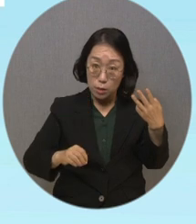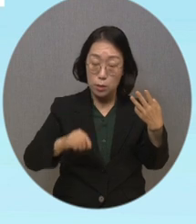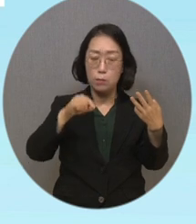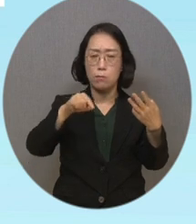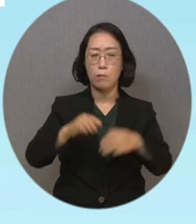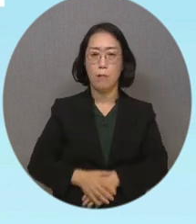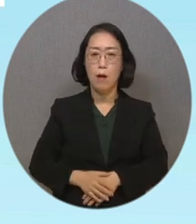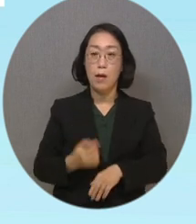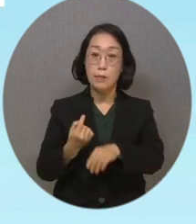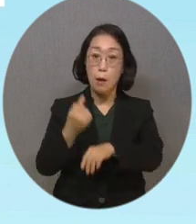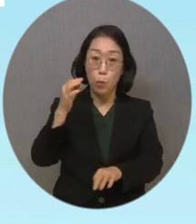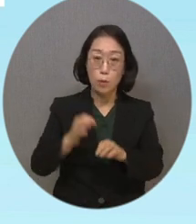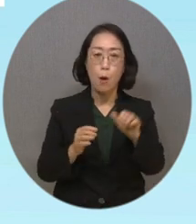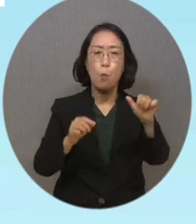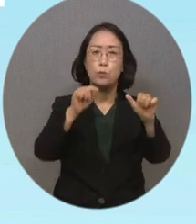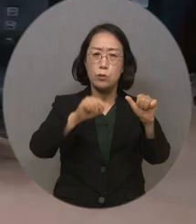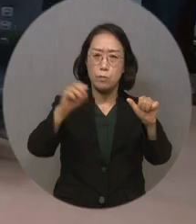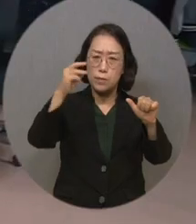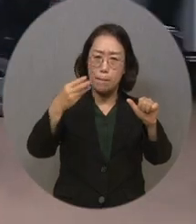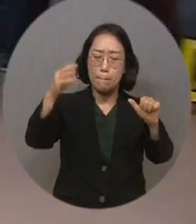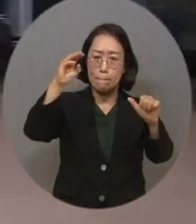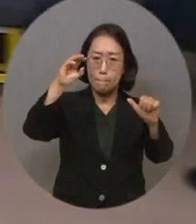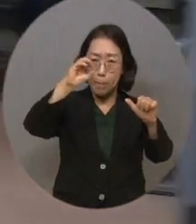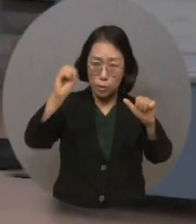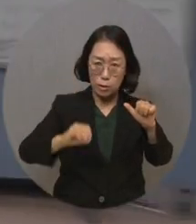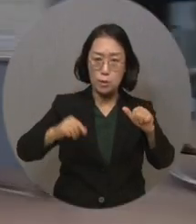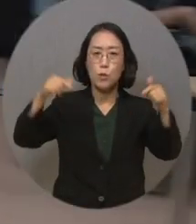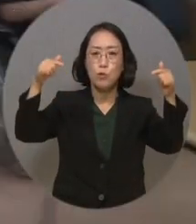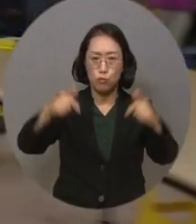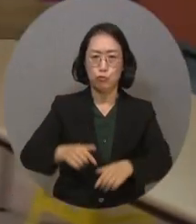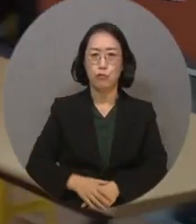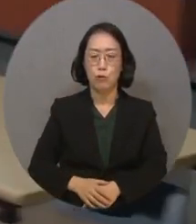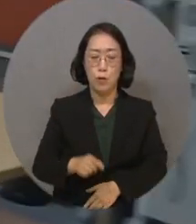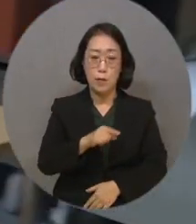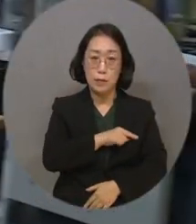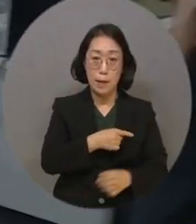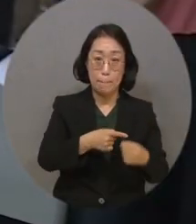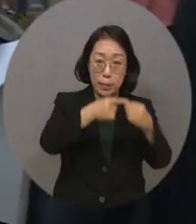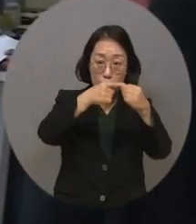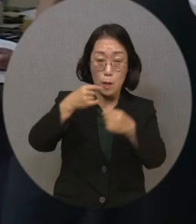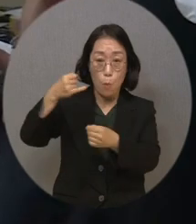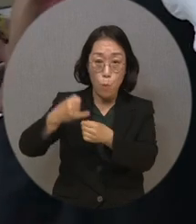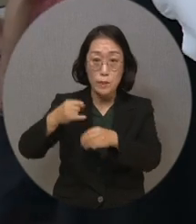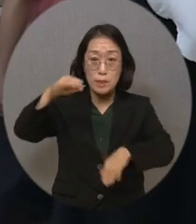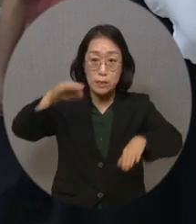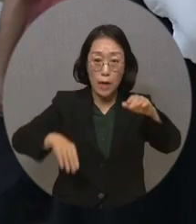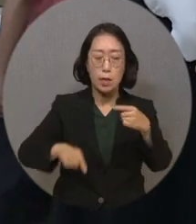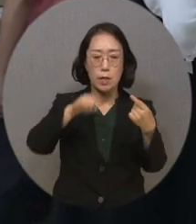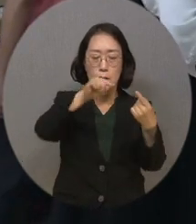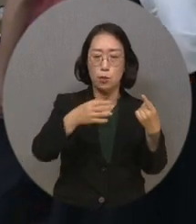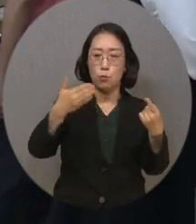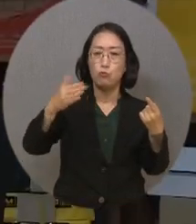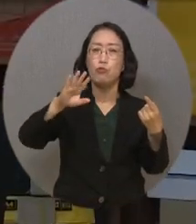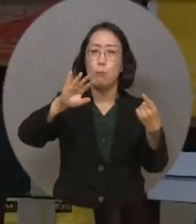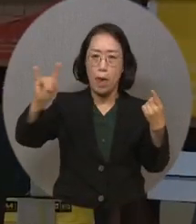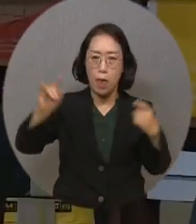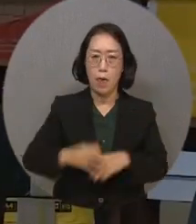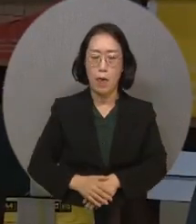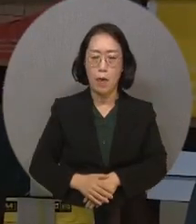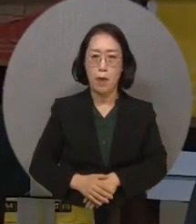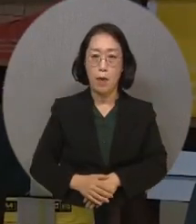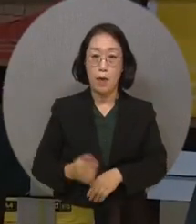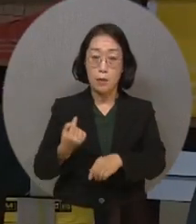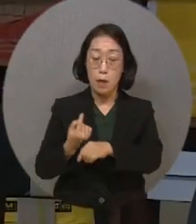대비 5.31% 하락했고 최상위 최하위 지자체 점수 격차는 1.9배로 지난 조사